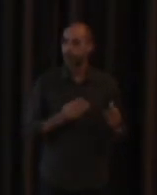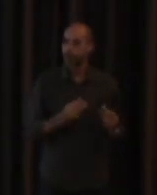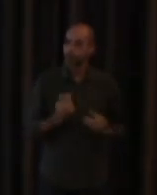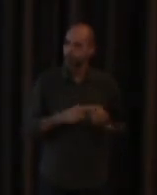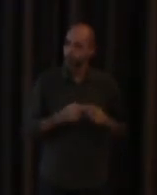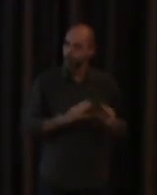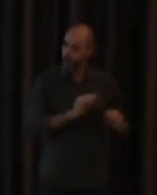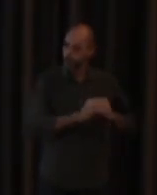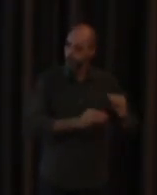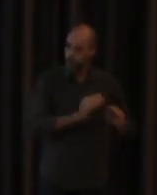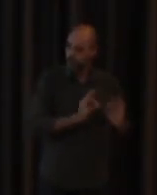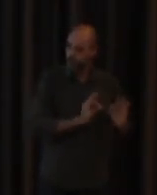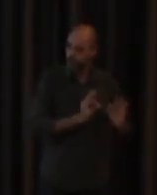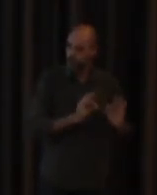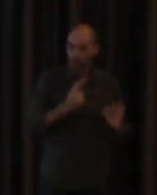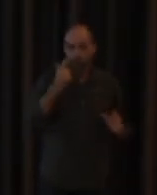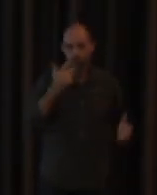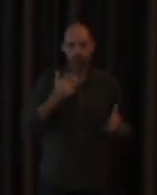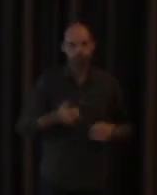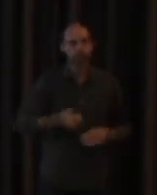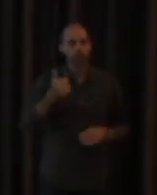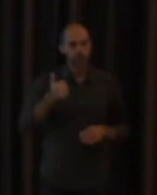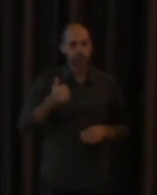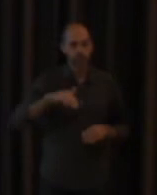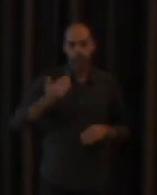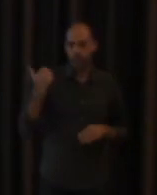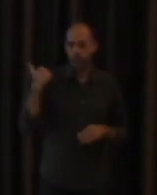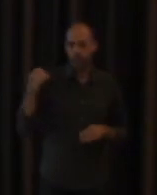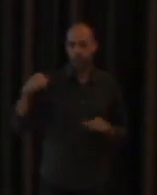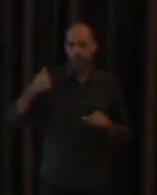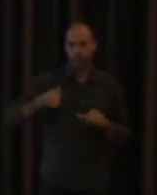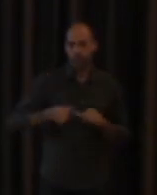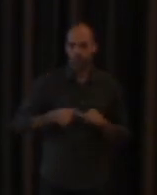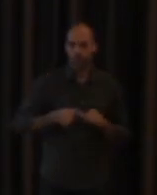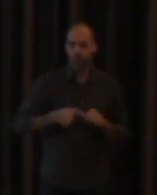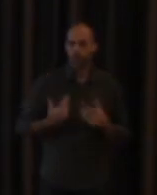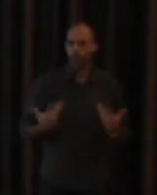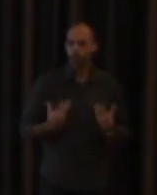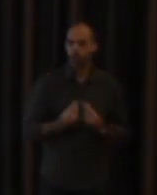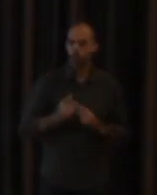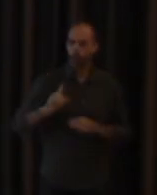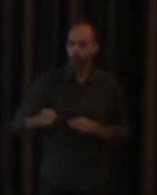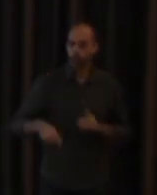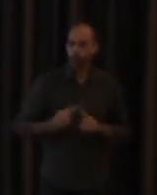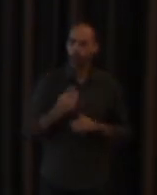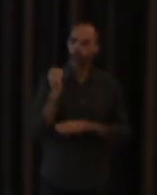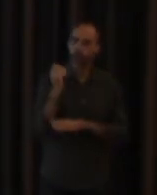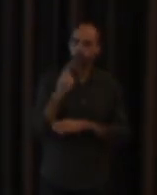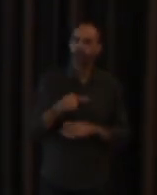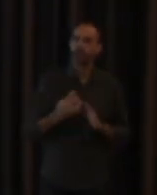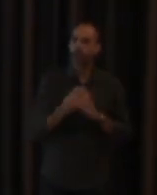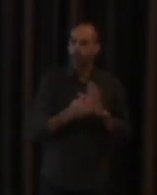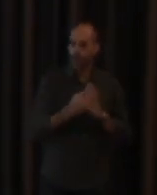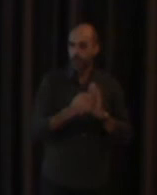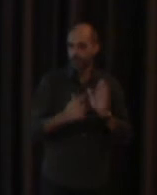coses que ha fet, cal destacar que durant els darrers anys ha estat codirectora i ponent de la gramàtica de la llengua catalana